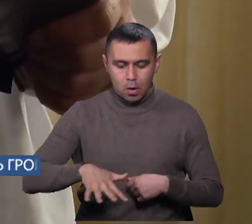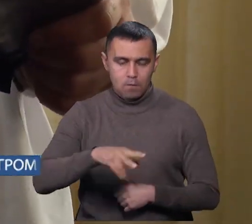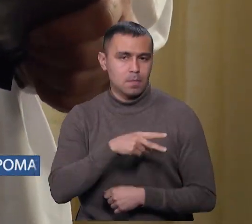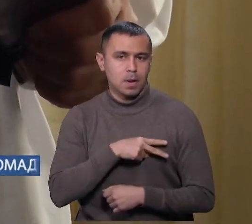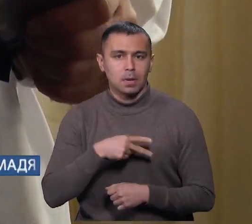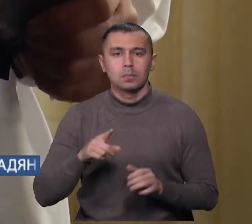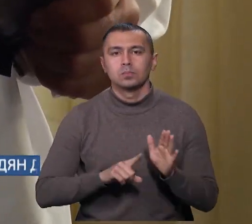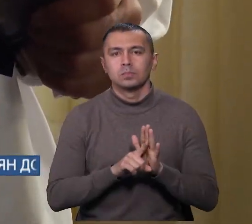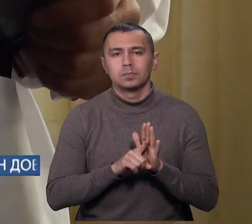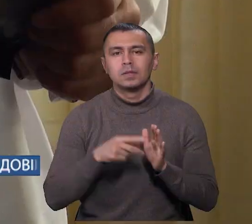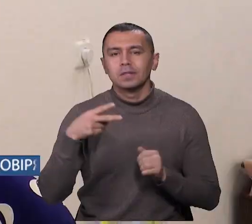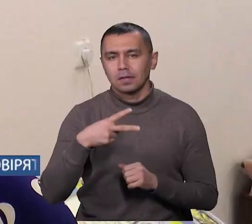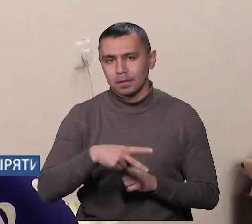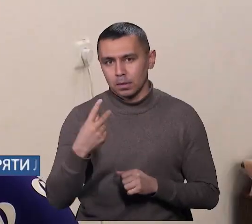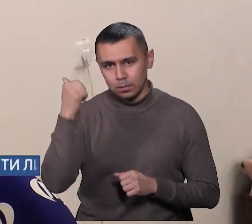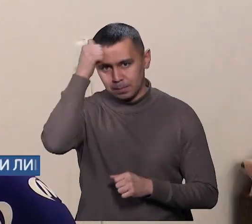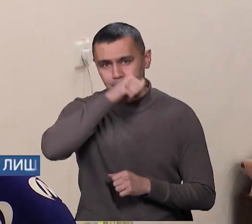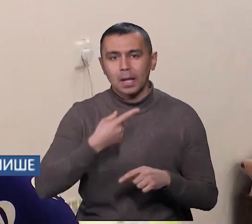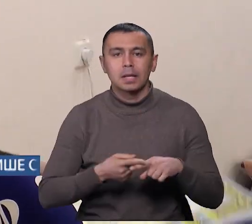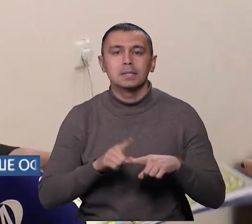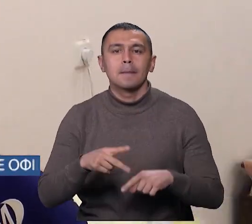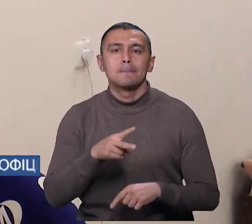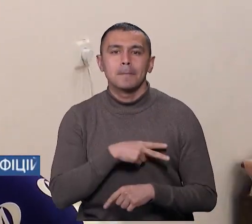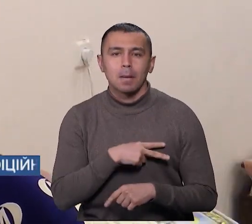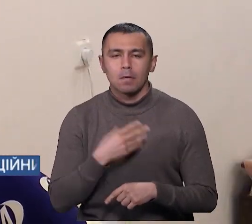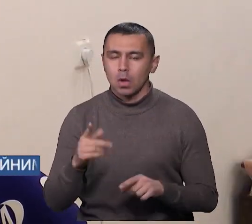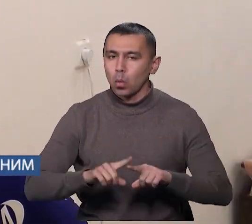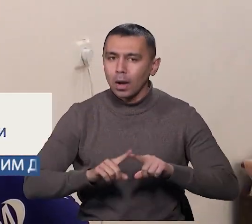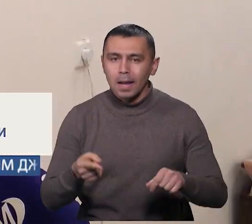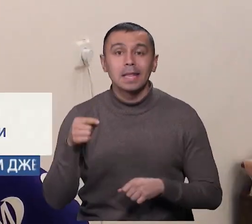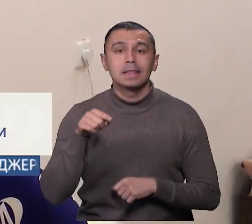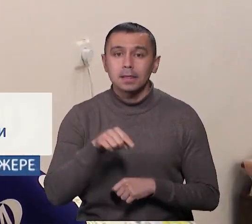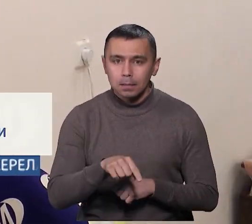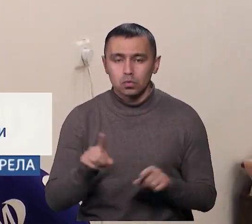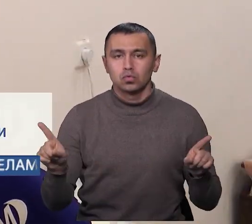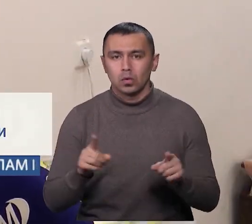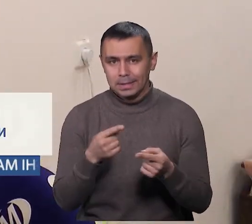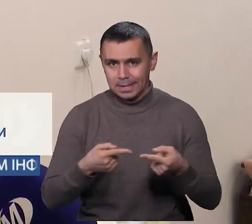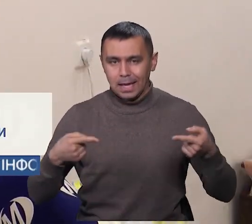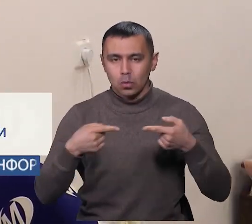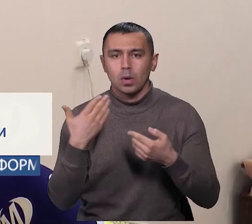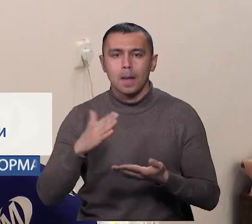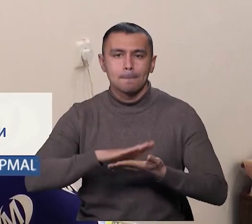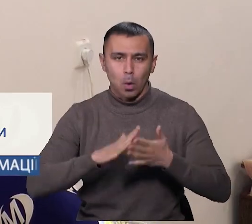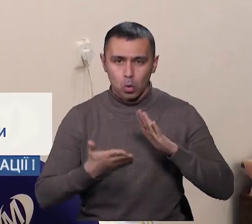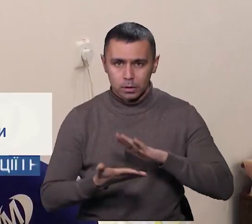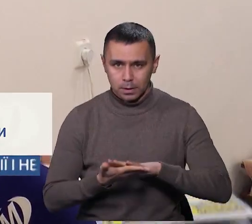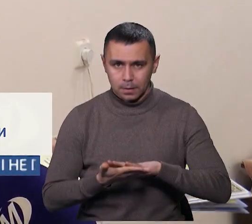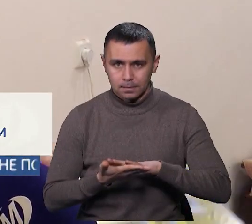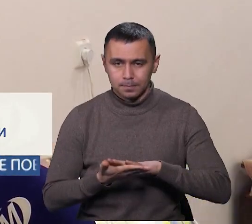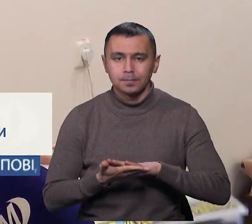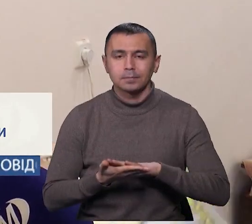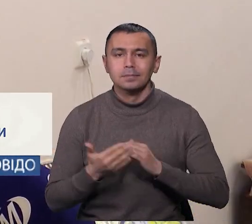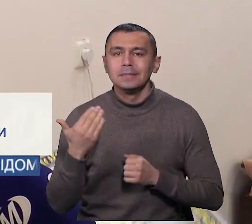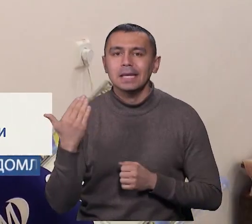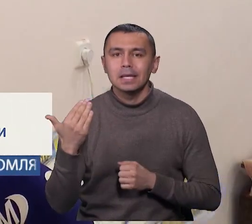у 2021-му. Ця премія, вона унікальна тим, що згідно її положення,